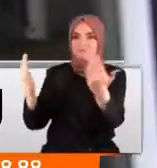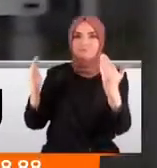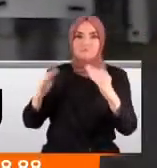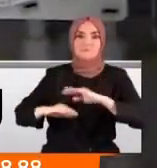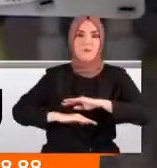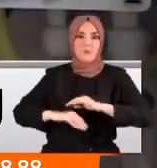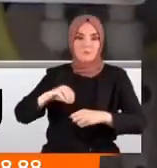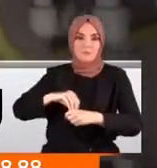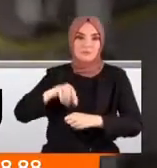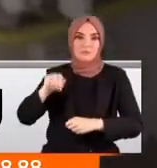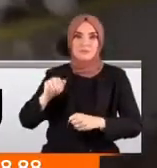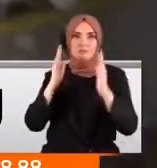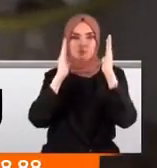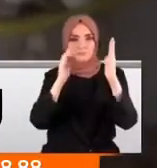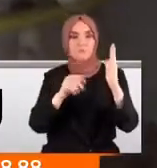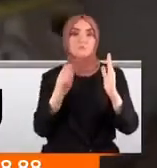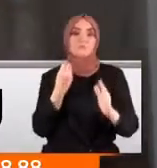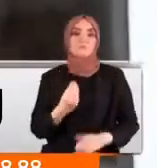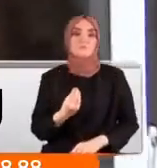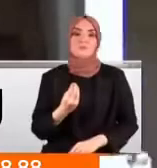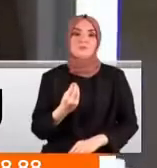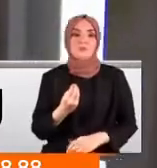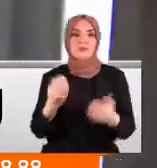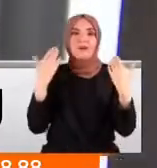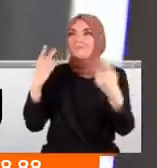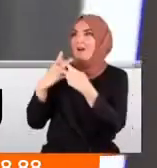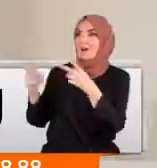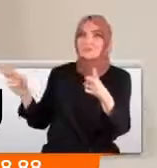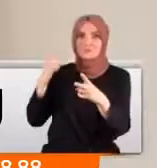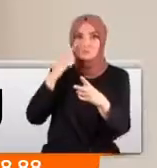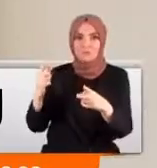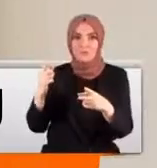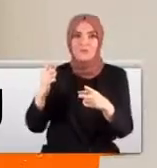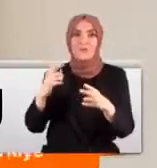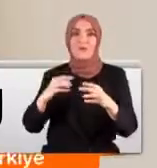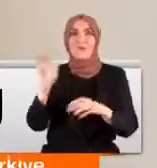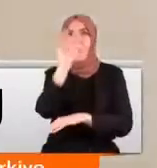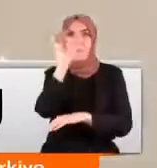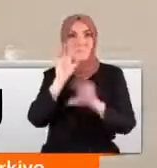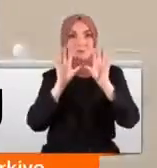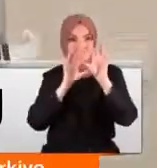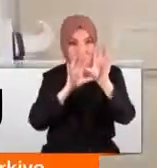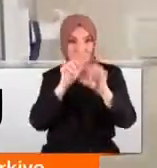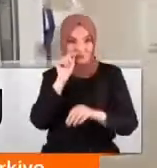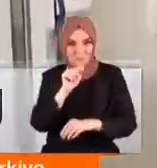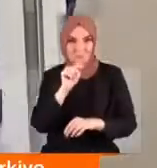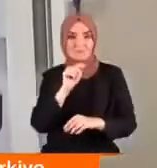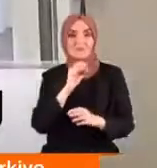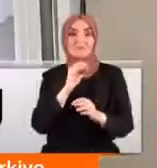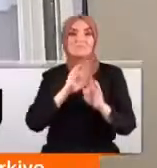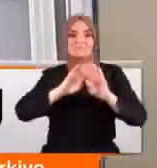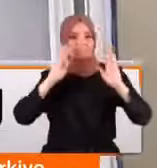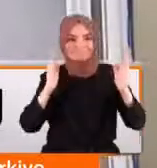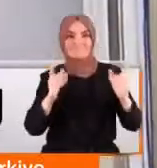kullanılan kombilerde haliyle şuradaki boruların izole yapılması gerekiyor. Balkonda kombimizin kullanılması doğru. Fakat kapalı